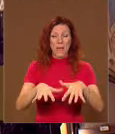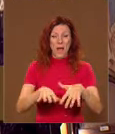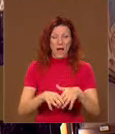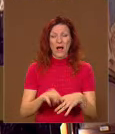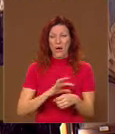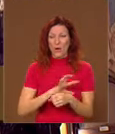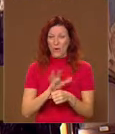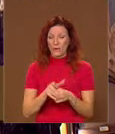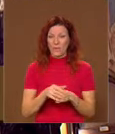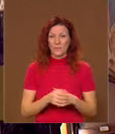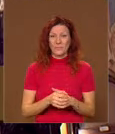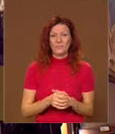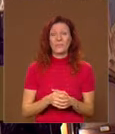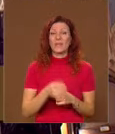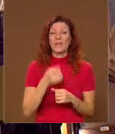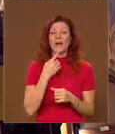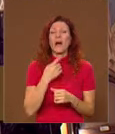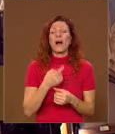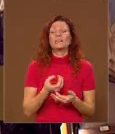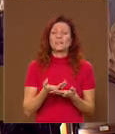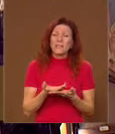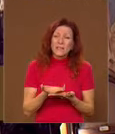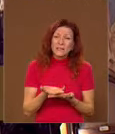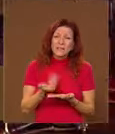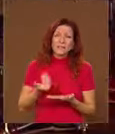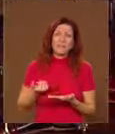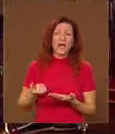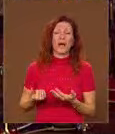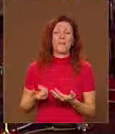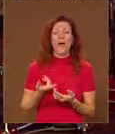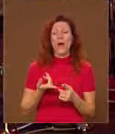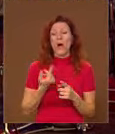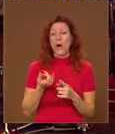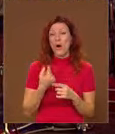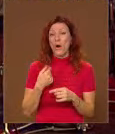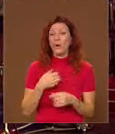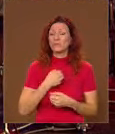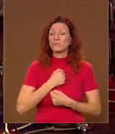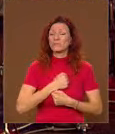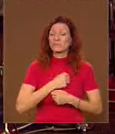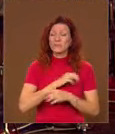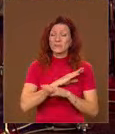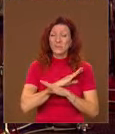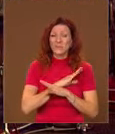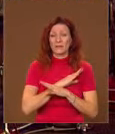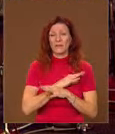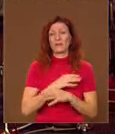За да премахне бързо от нас смъртните примки, избави от адовите болки, на Господа да се